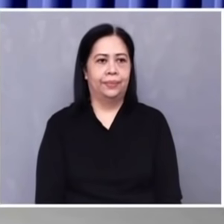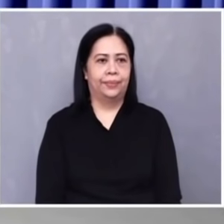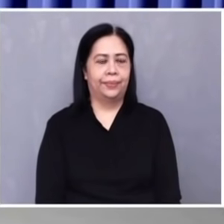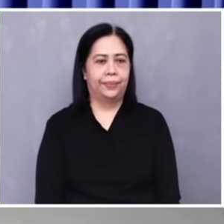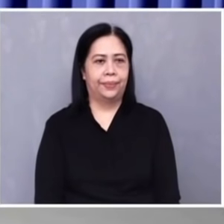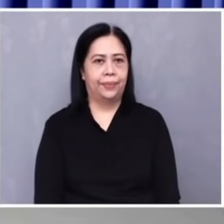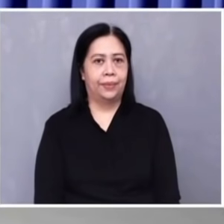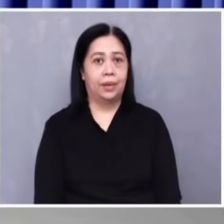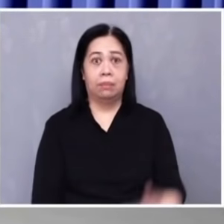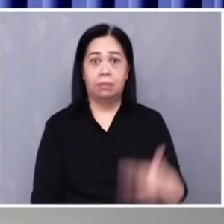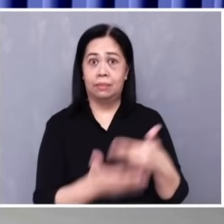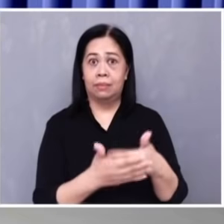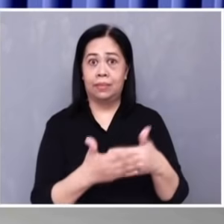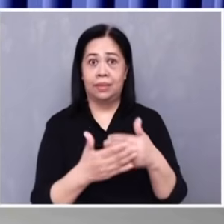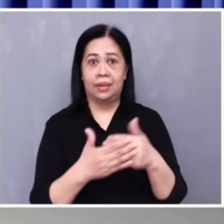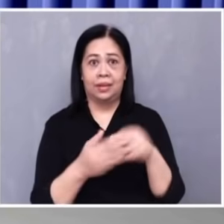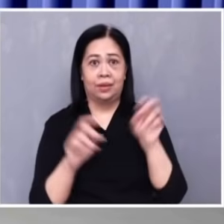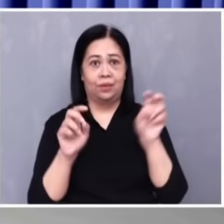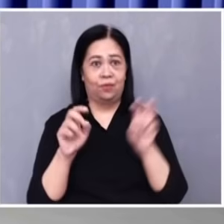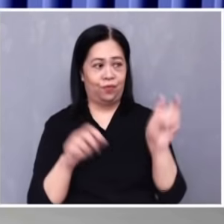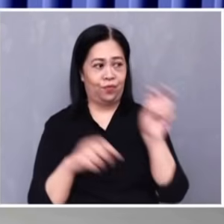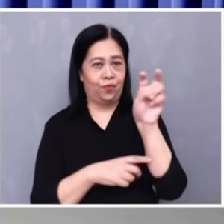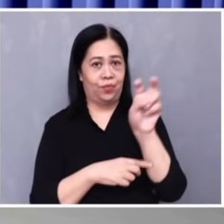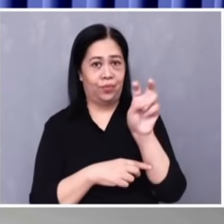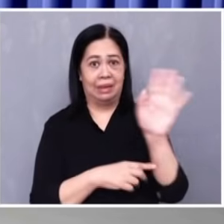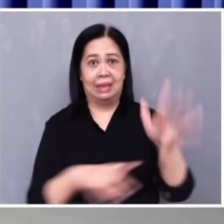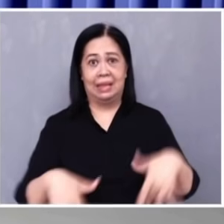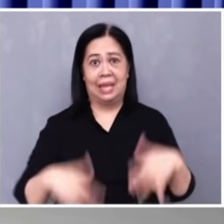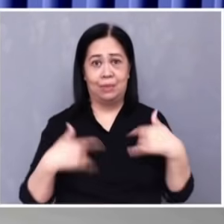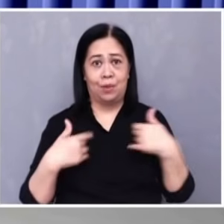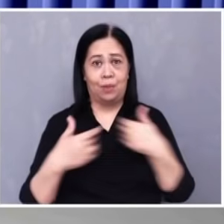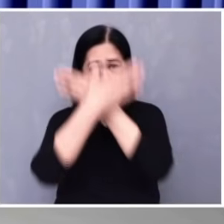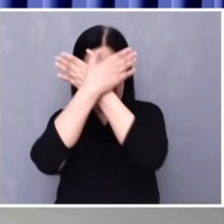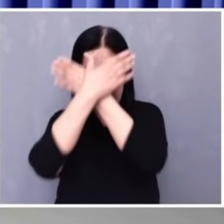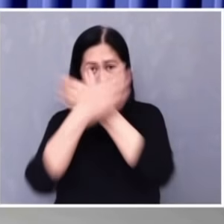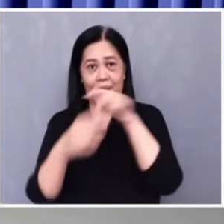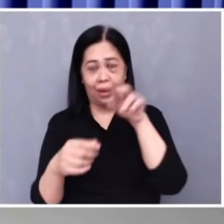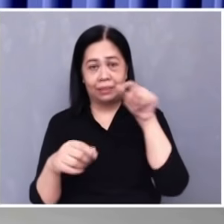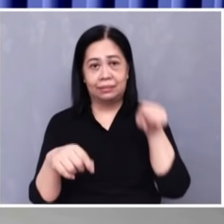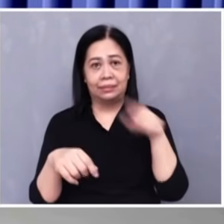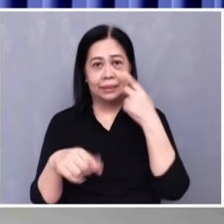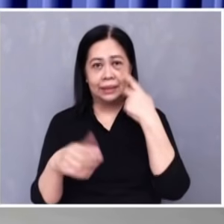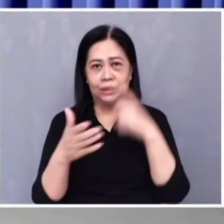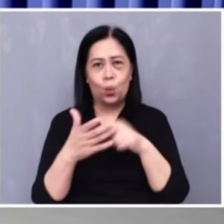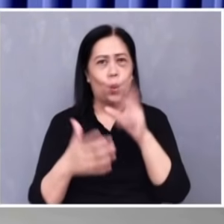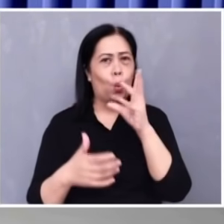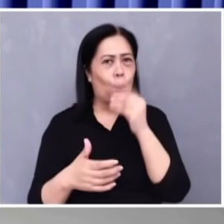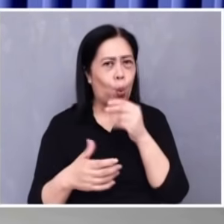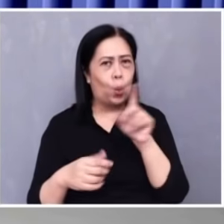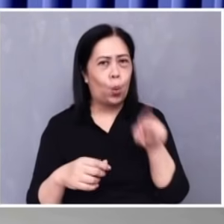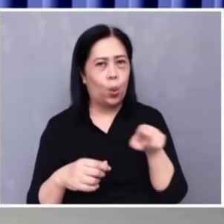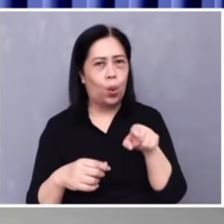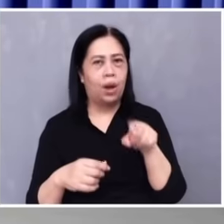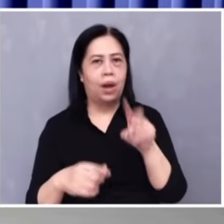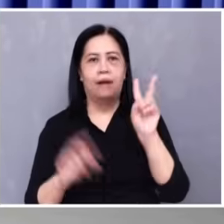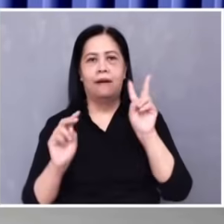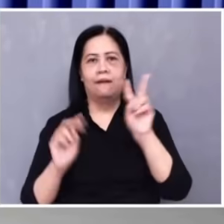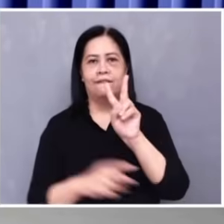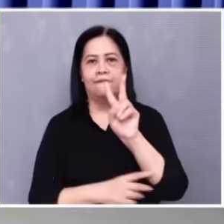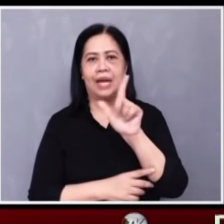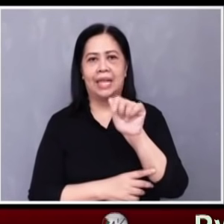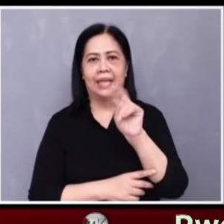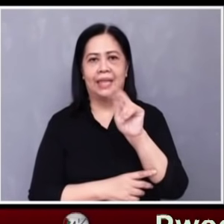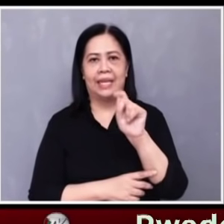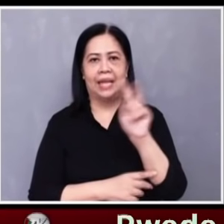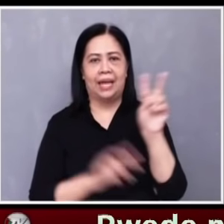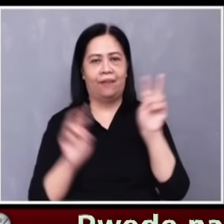Paparating na ang ahas sa buhay ni Darna dahil makikilala na sa wakas kung sino si Valentina. Ikinakasana